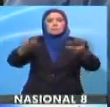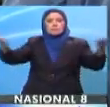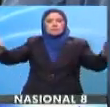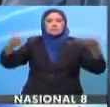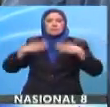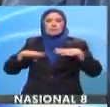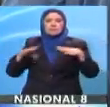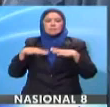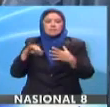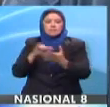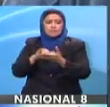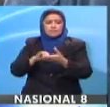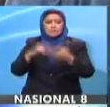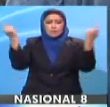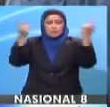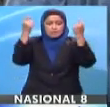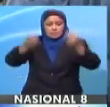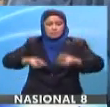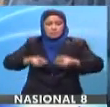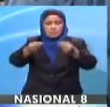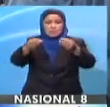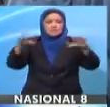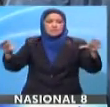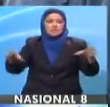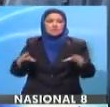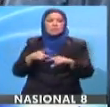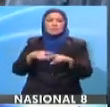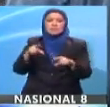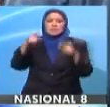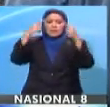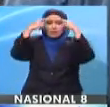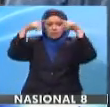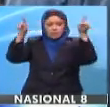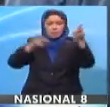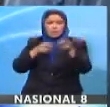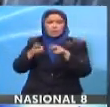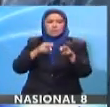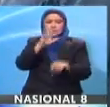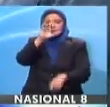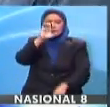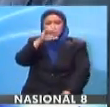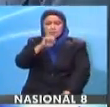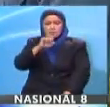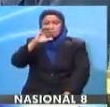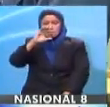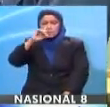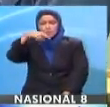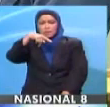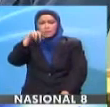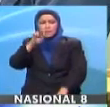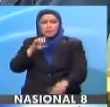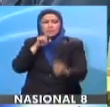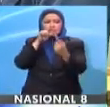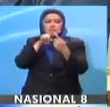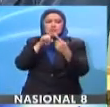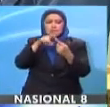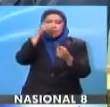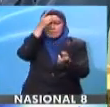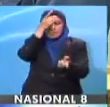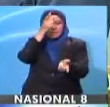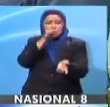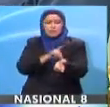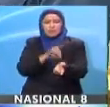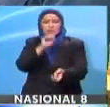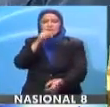akanihkan Majlis penyerah dibuat pengarah urusan bhanuddin Mat kepada ketua Susa kkmm Datuk Seri Dr